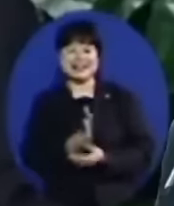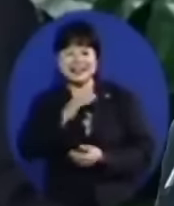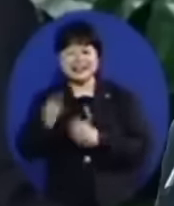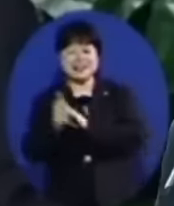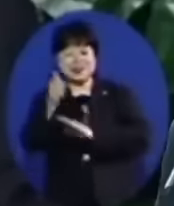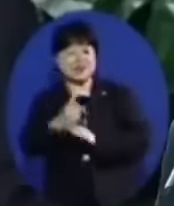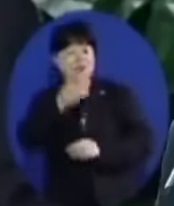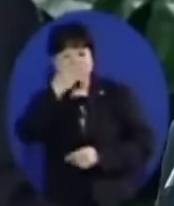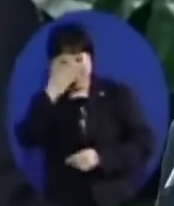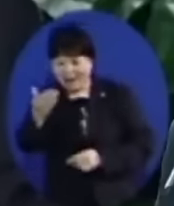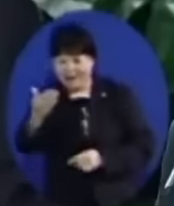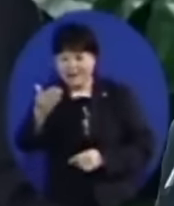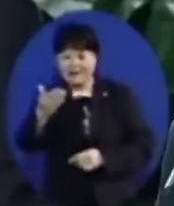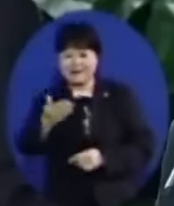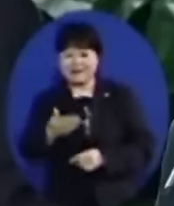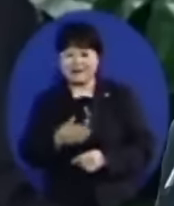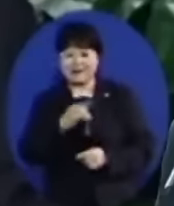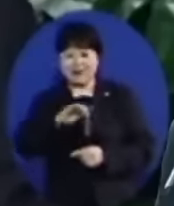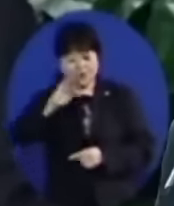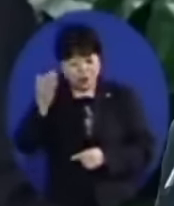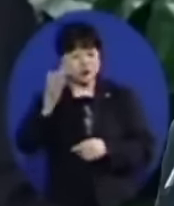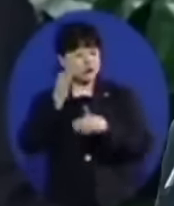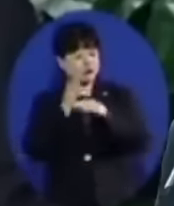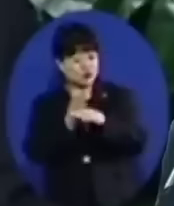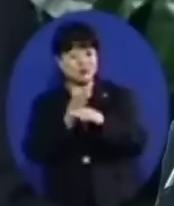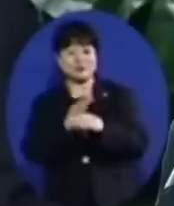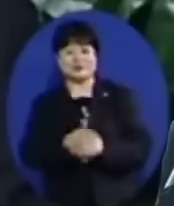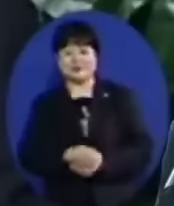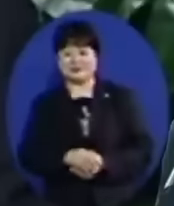성공합니다. 그렇게 되고 있습니다.